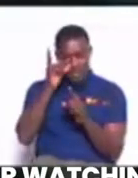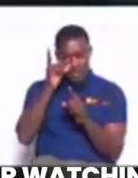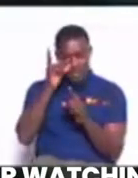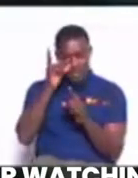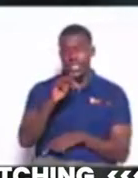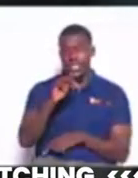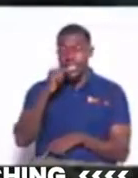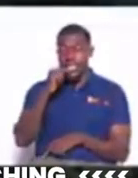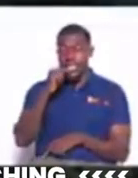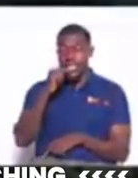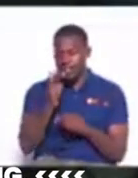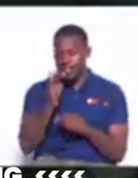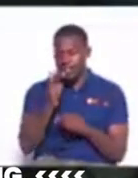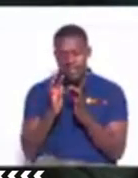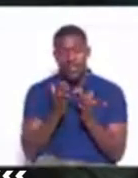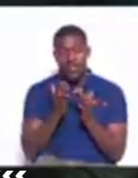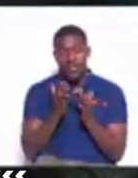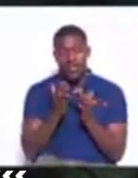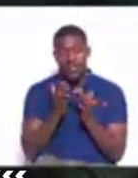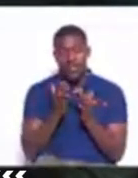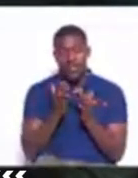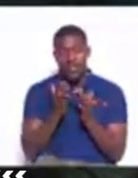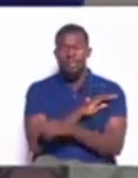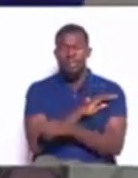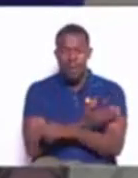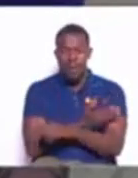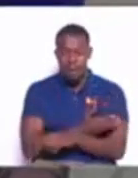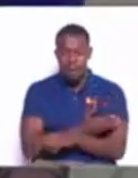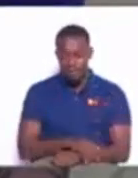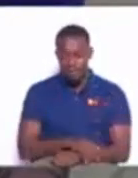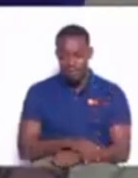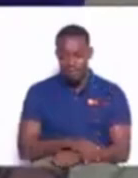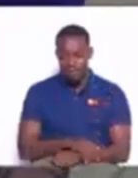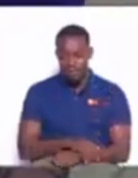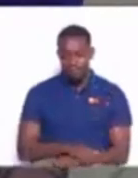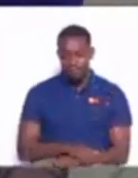you need his strength. Mwambie Yesu unahitaji ushindi na uimara.